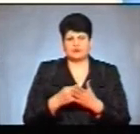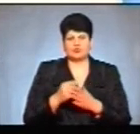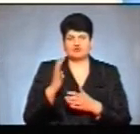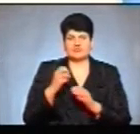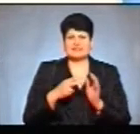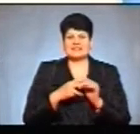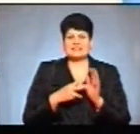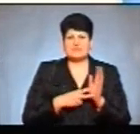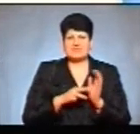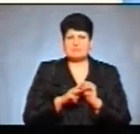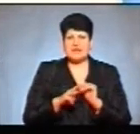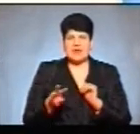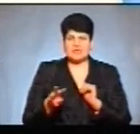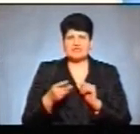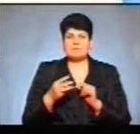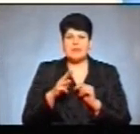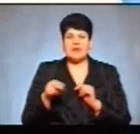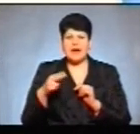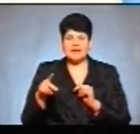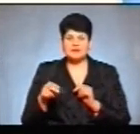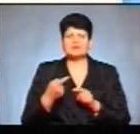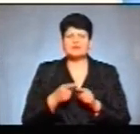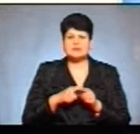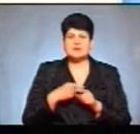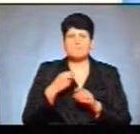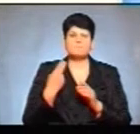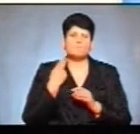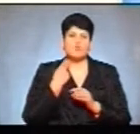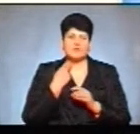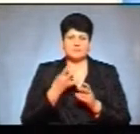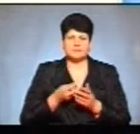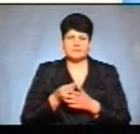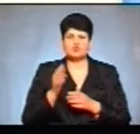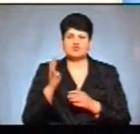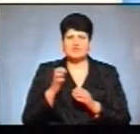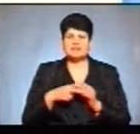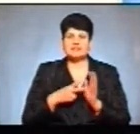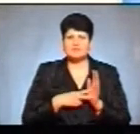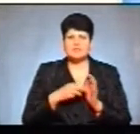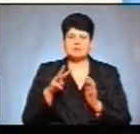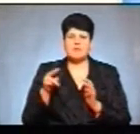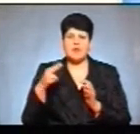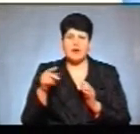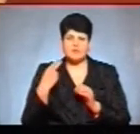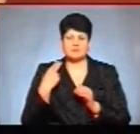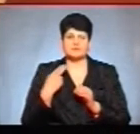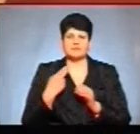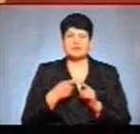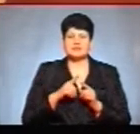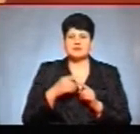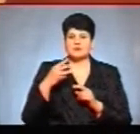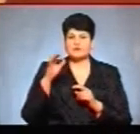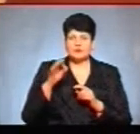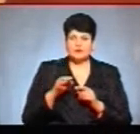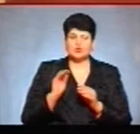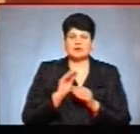417 мільярдів – це борги, які ми маємо виплатити. 417 мільярдів – це 40%. Додайте сюди